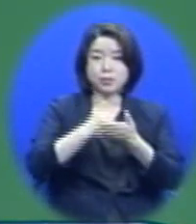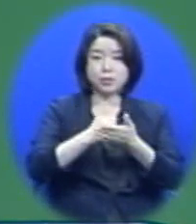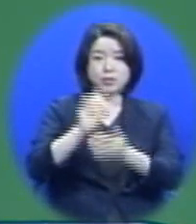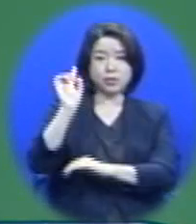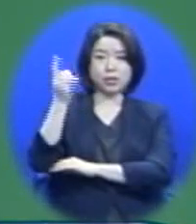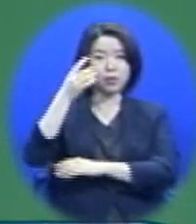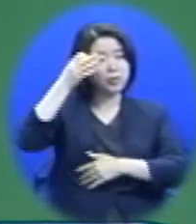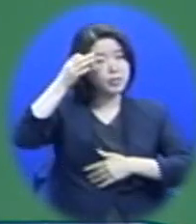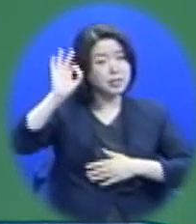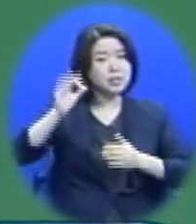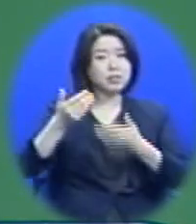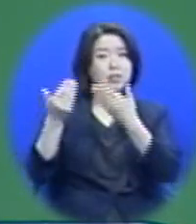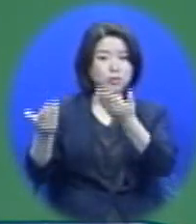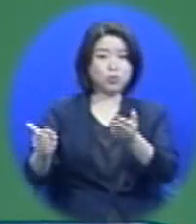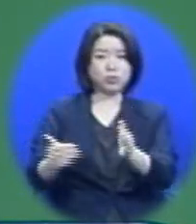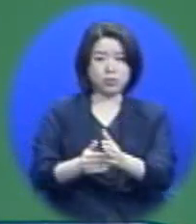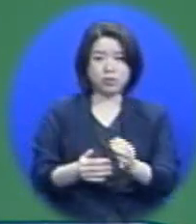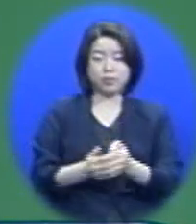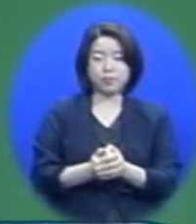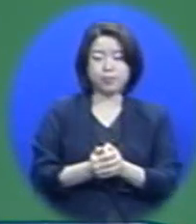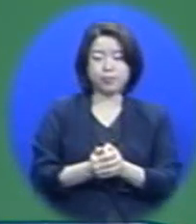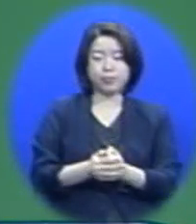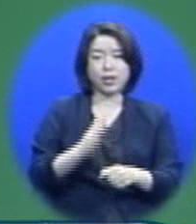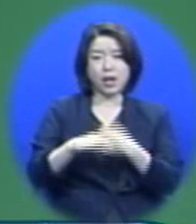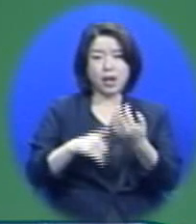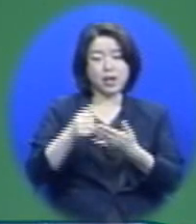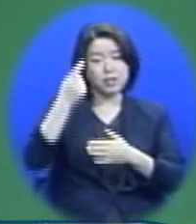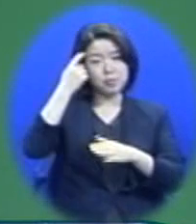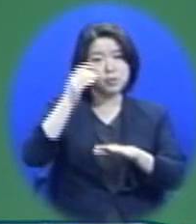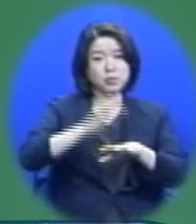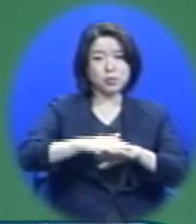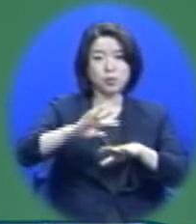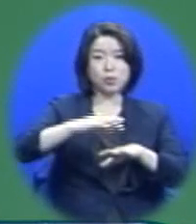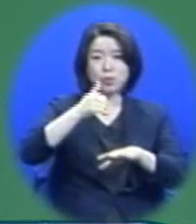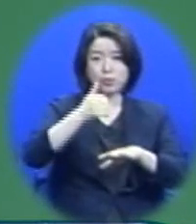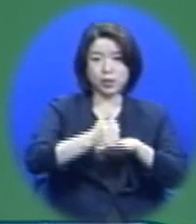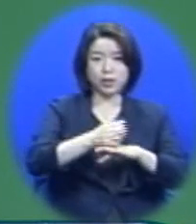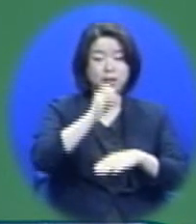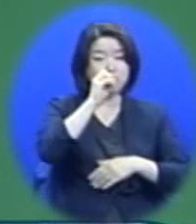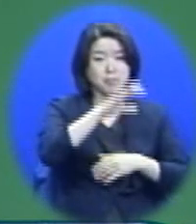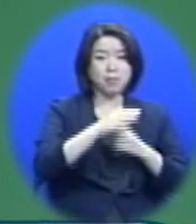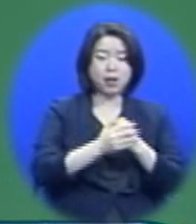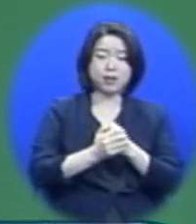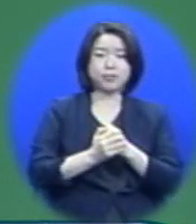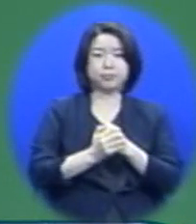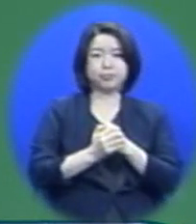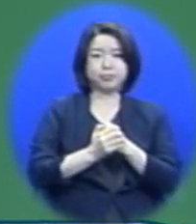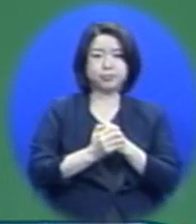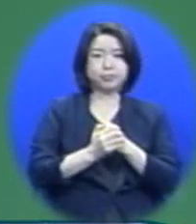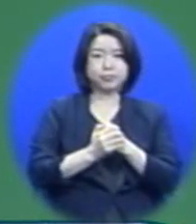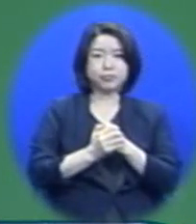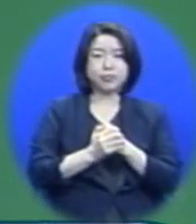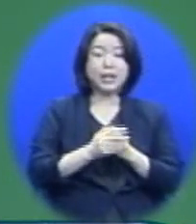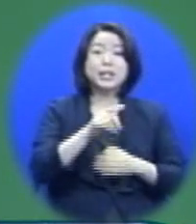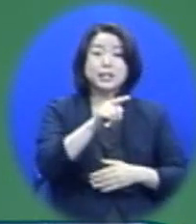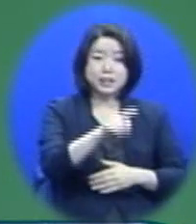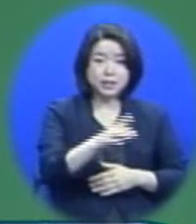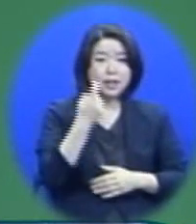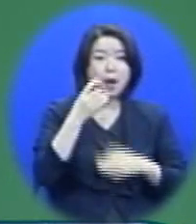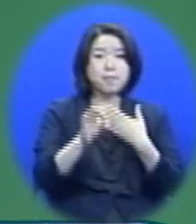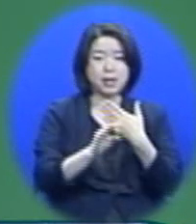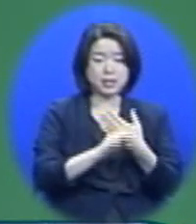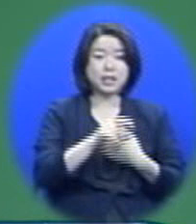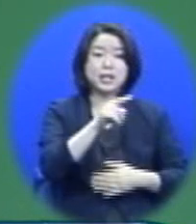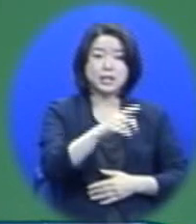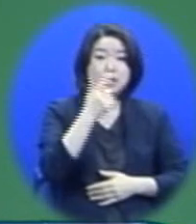인정하셨어요. 하나님이 솔로몬에게 이렇게 말씀합니다. 열왕기상 3장 14절에 내가 만일